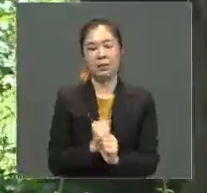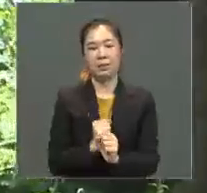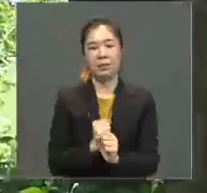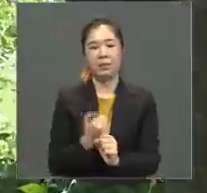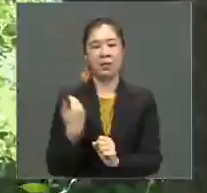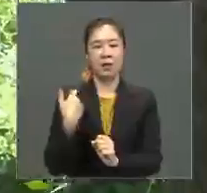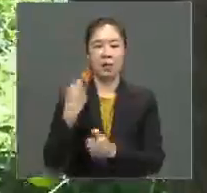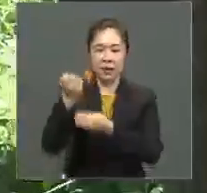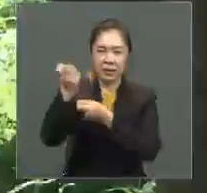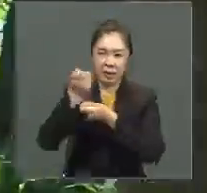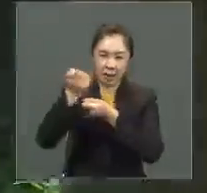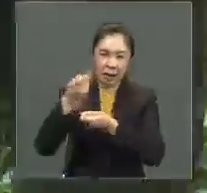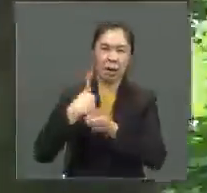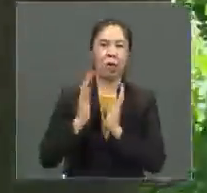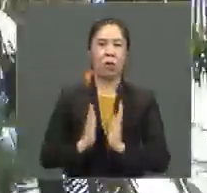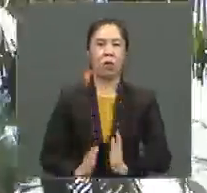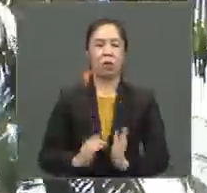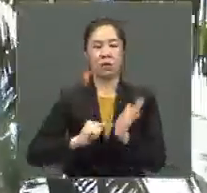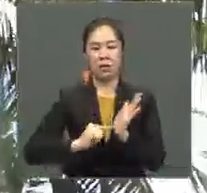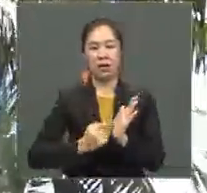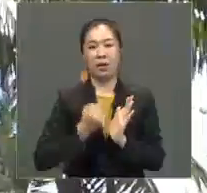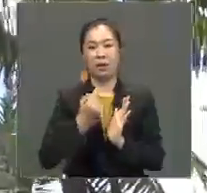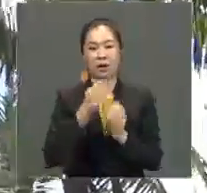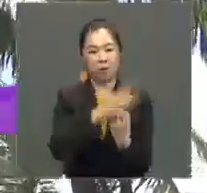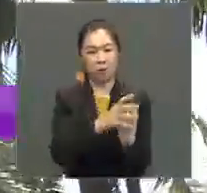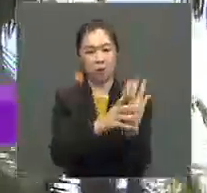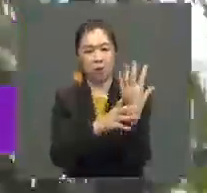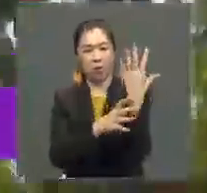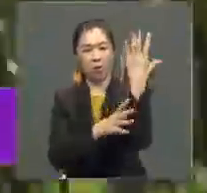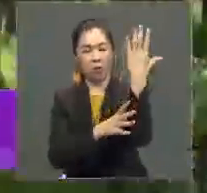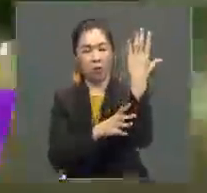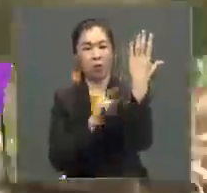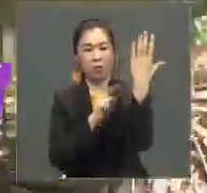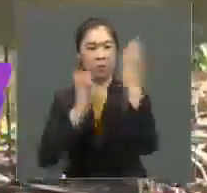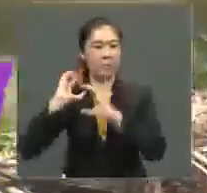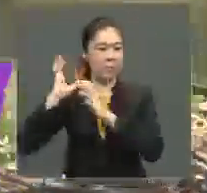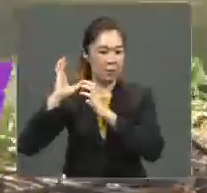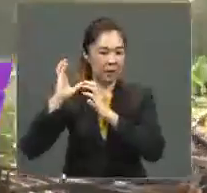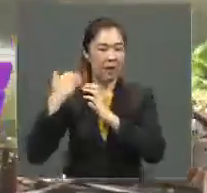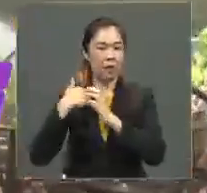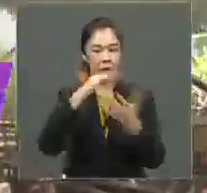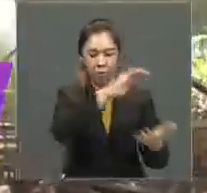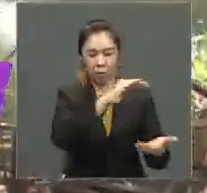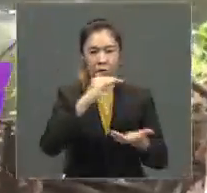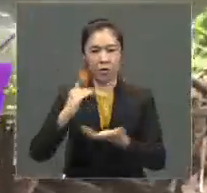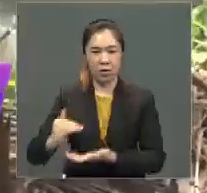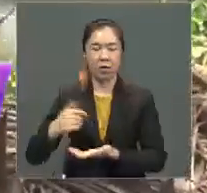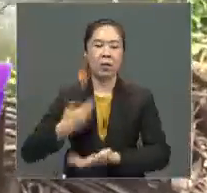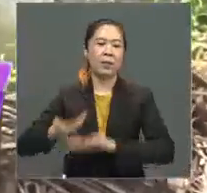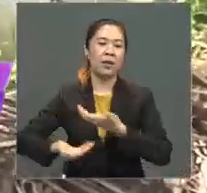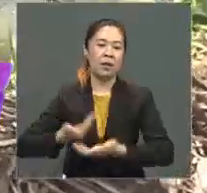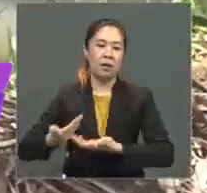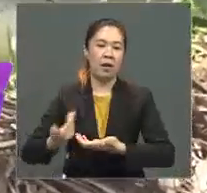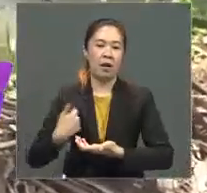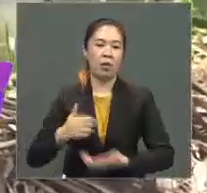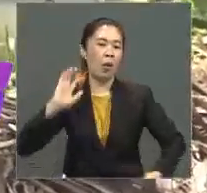นในการเก็บเกี่ยวผลผลิตตั้งแต่เก็บบนต้นนี่ค่ะไปจนถึงการบรรจุลงกล่องแล้วก็เตรียมจำหน่ายไม่มี